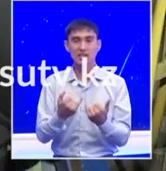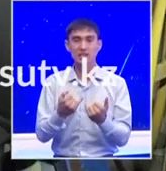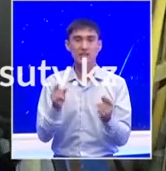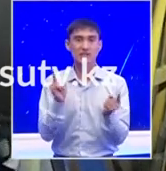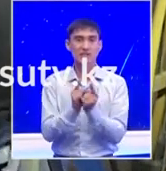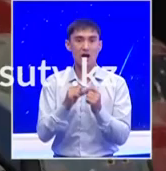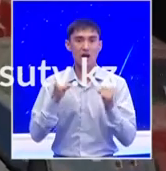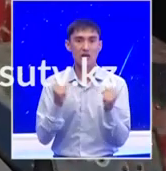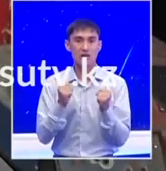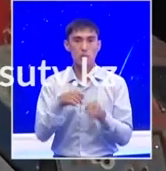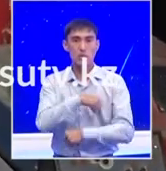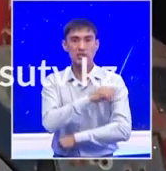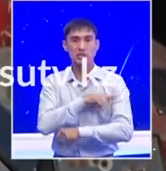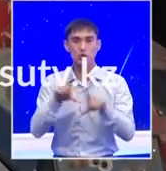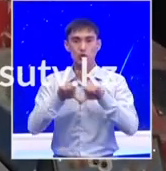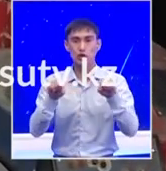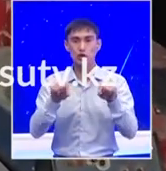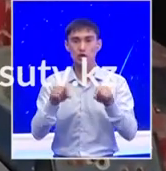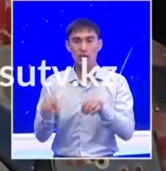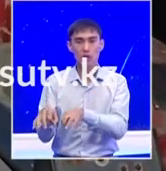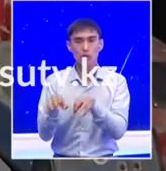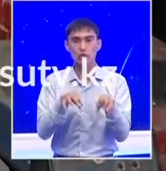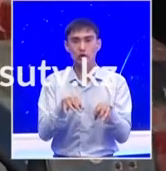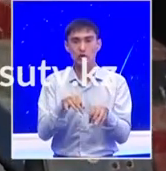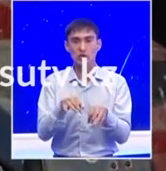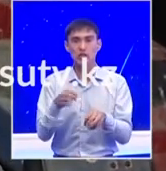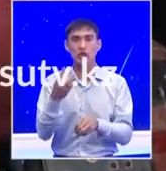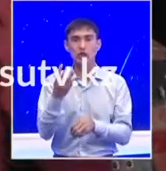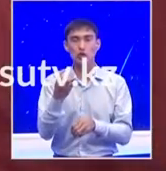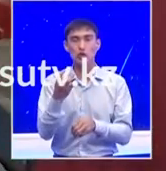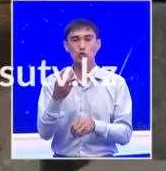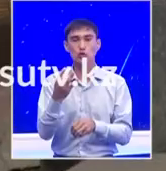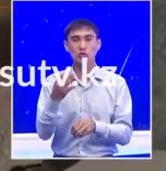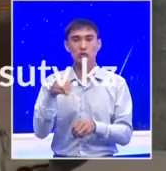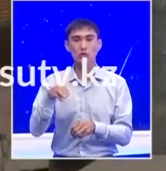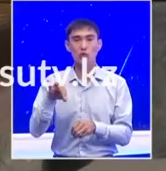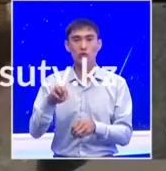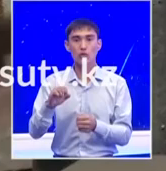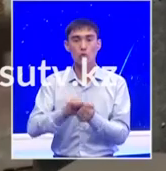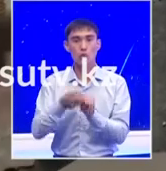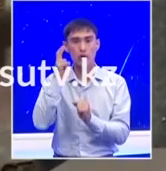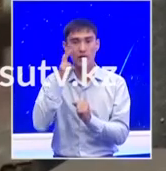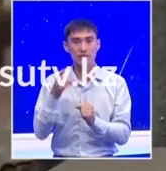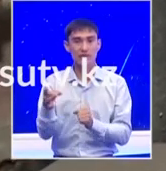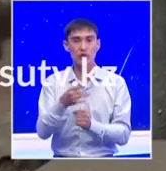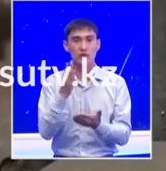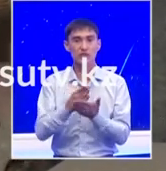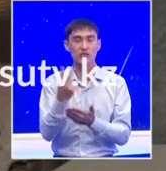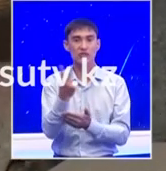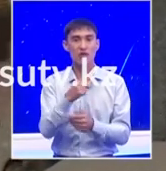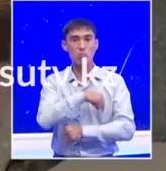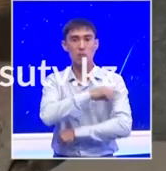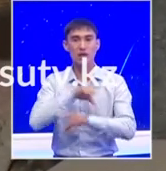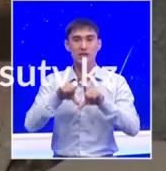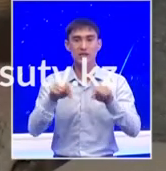предстоящие холода, медицинские учреждения отгрузили более 400 тонн угля. Однако в регионе есть еще 2 больницы,